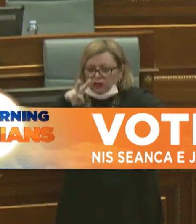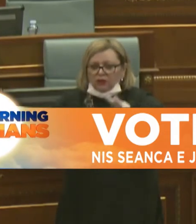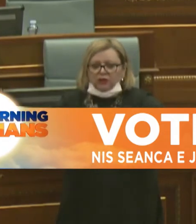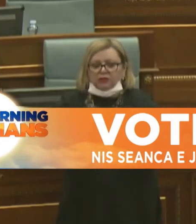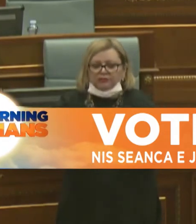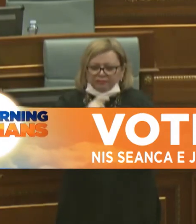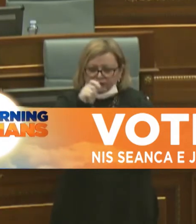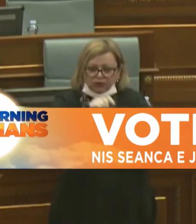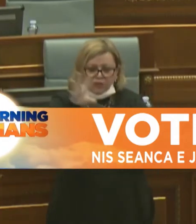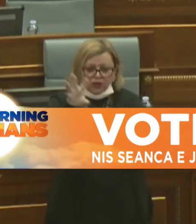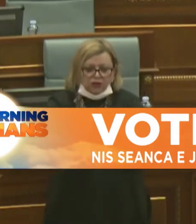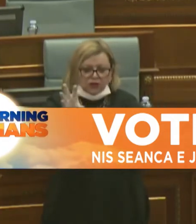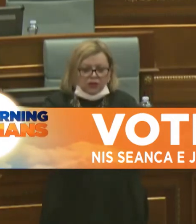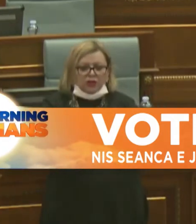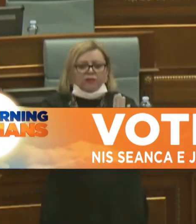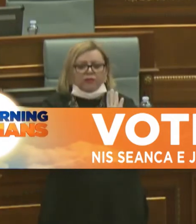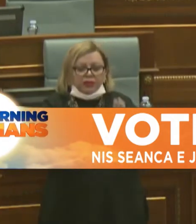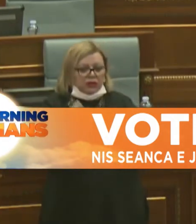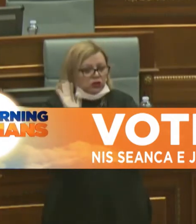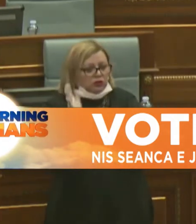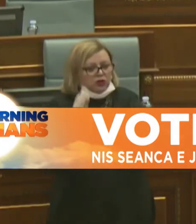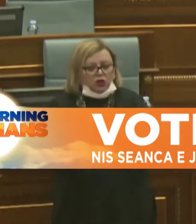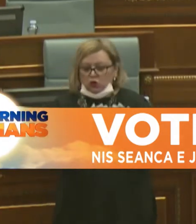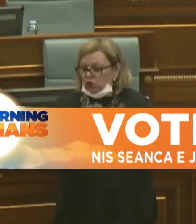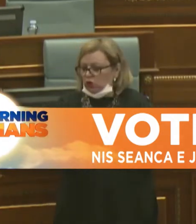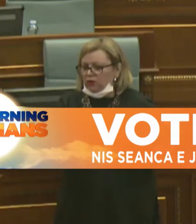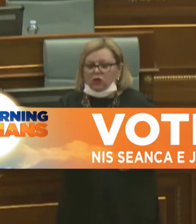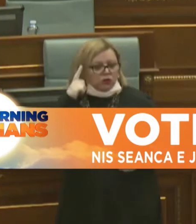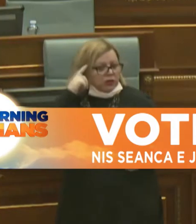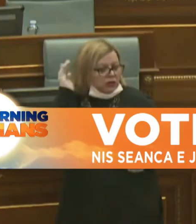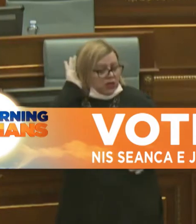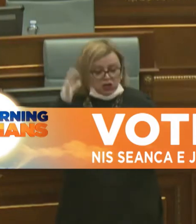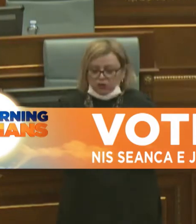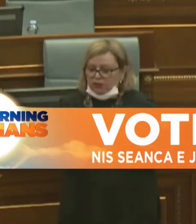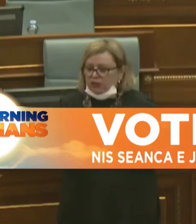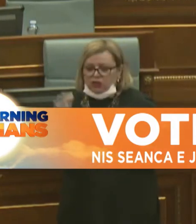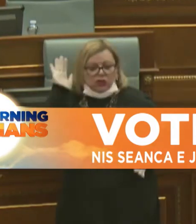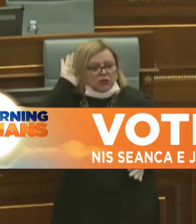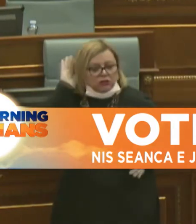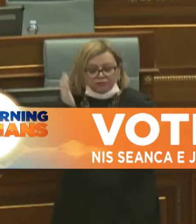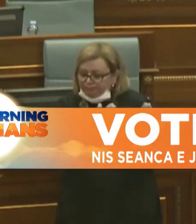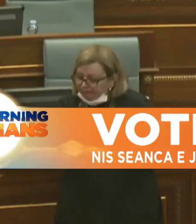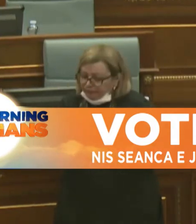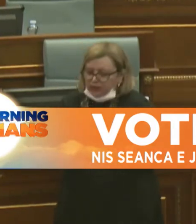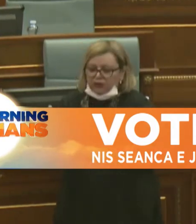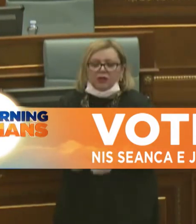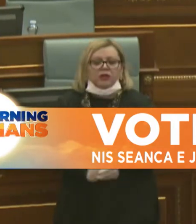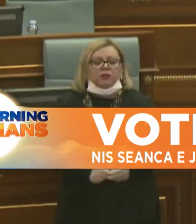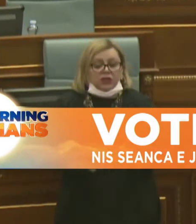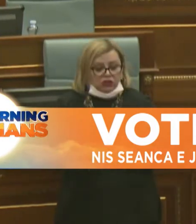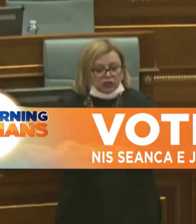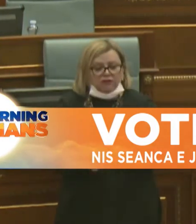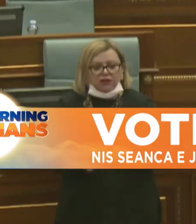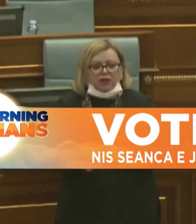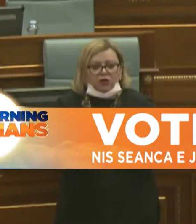në kohë reale dhe prezantimin e tyre zyrës e kryeministrit dhe ministrit të shëndetësisë në baza të rregullta dhe pastaj nga qeveria